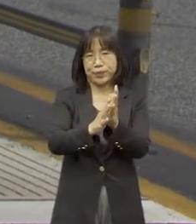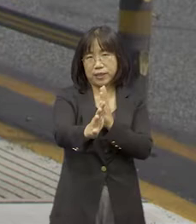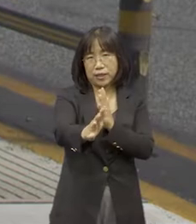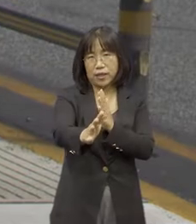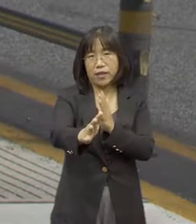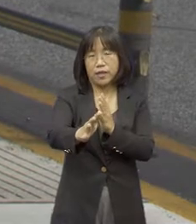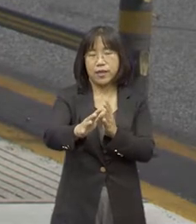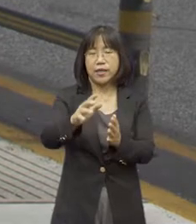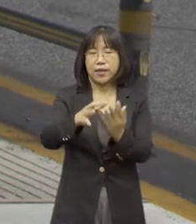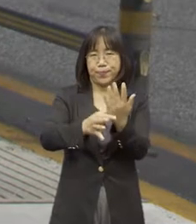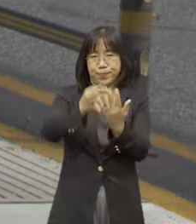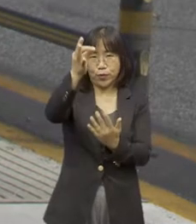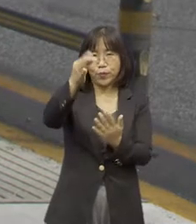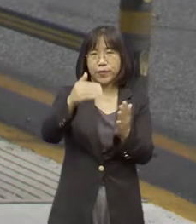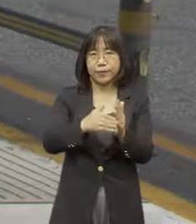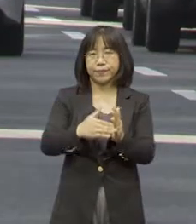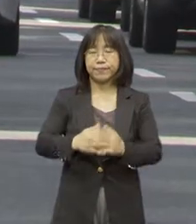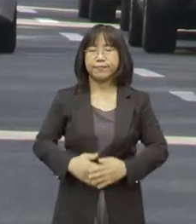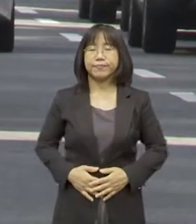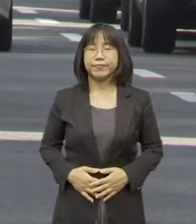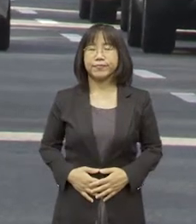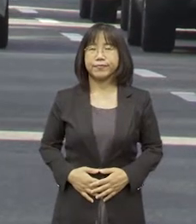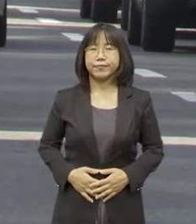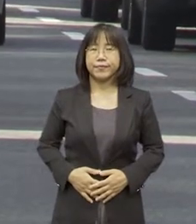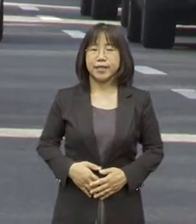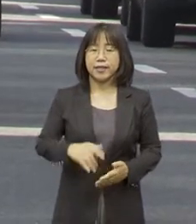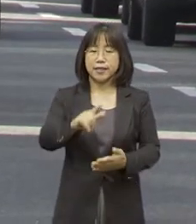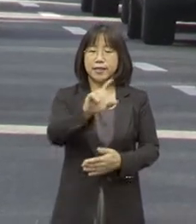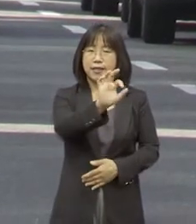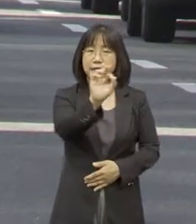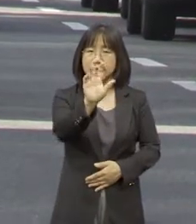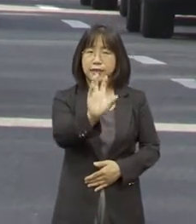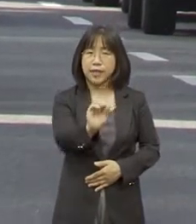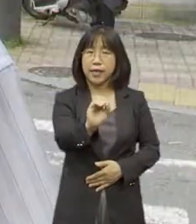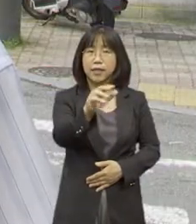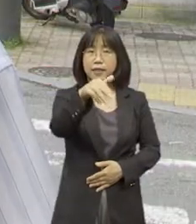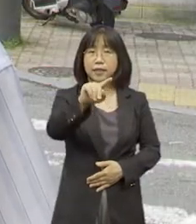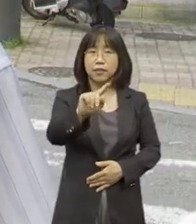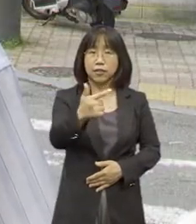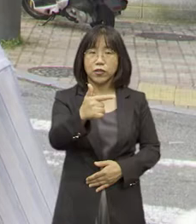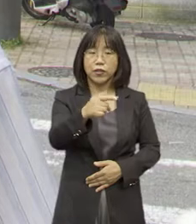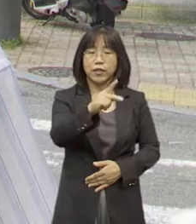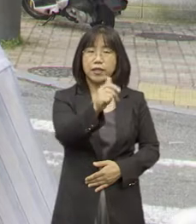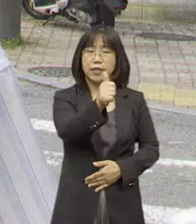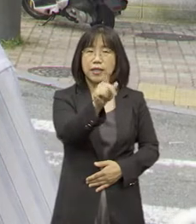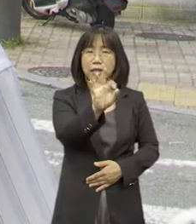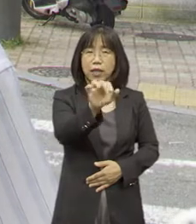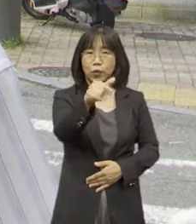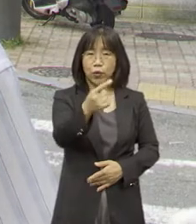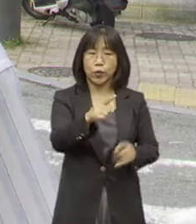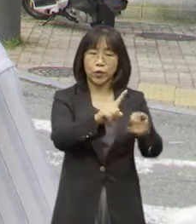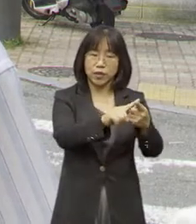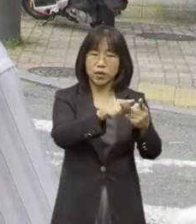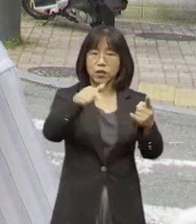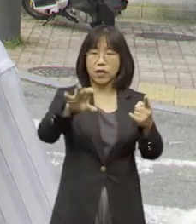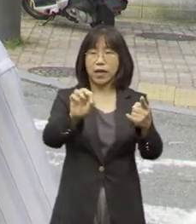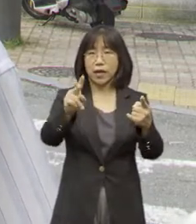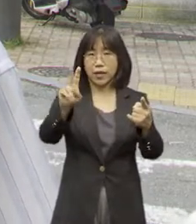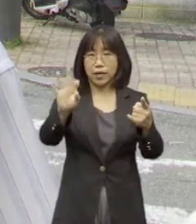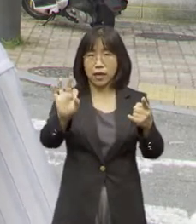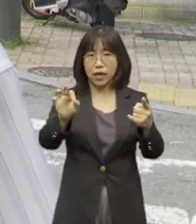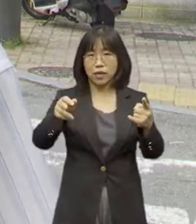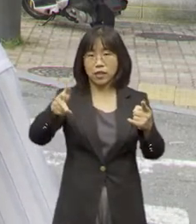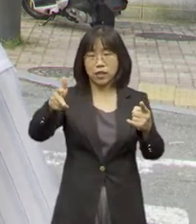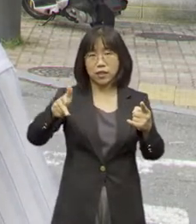사업이 광역제한형에 선정됐습니다. 양천 향교서부터 가양역까지는